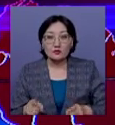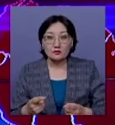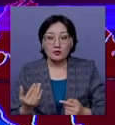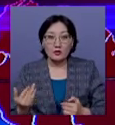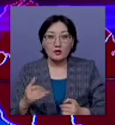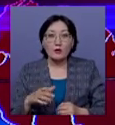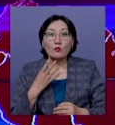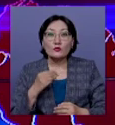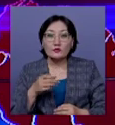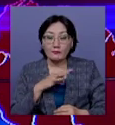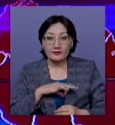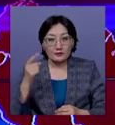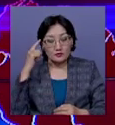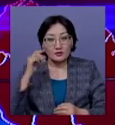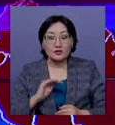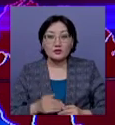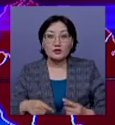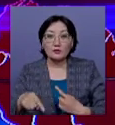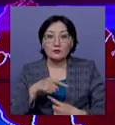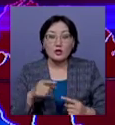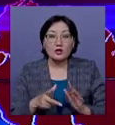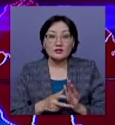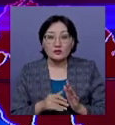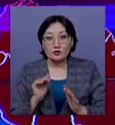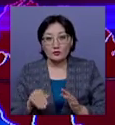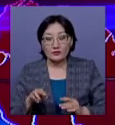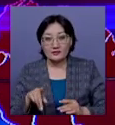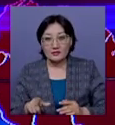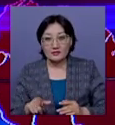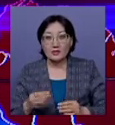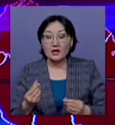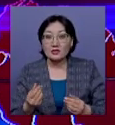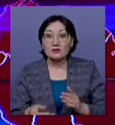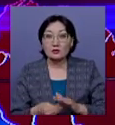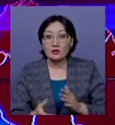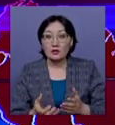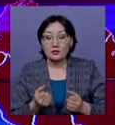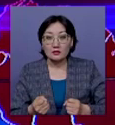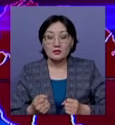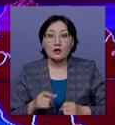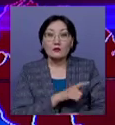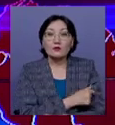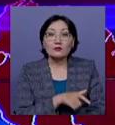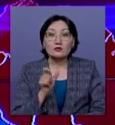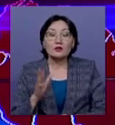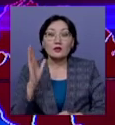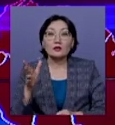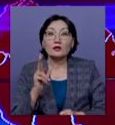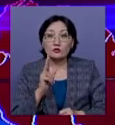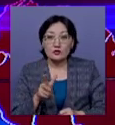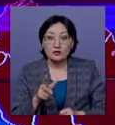Ол бас пайдасын ойлап, жеке кәсіпкерден 800 мың теңге көлемінде ақша алған. Енді ақ халатты алдағы 3